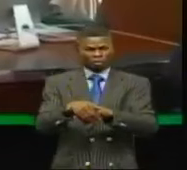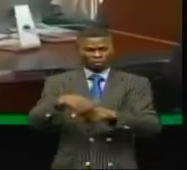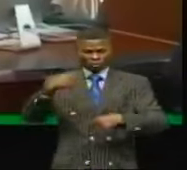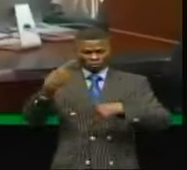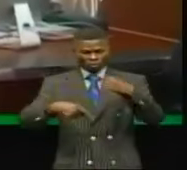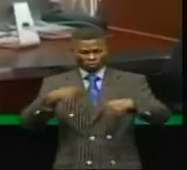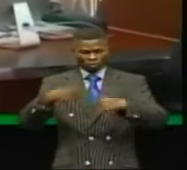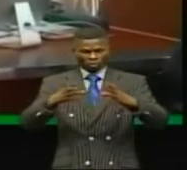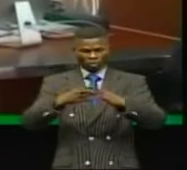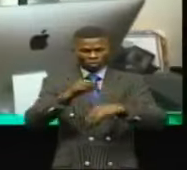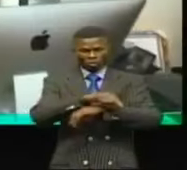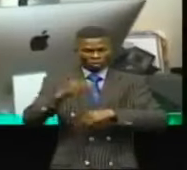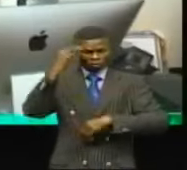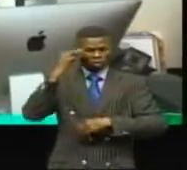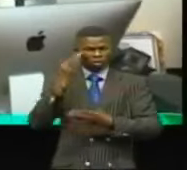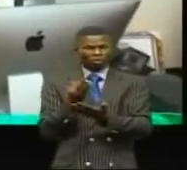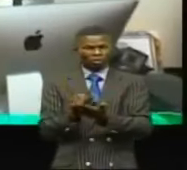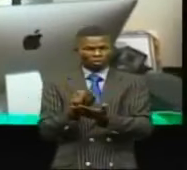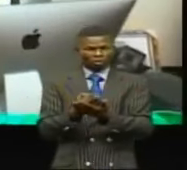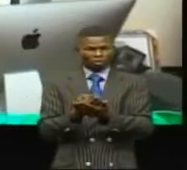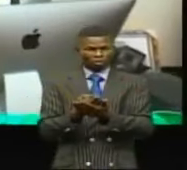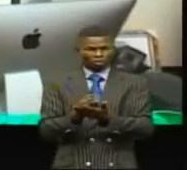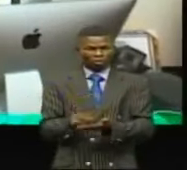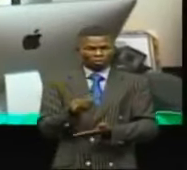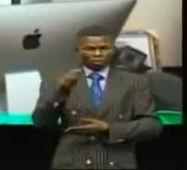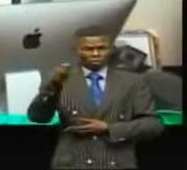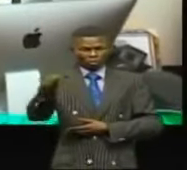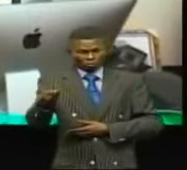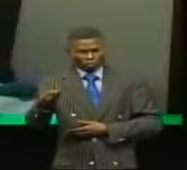avec le ministère des Finances, à financer